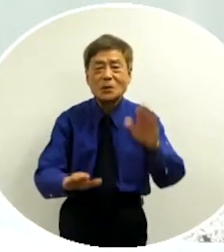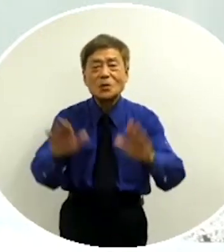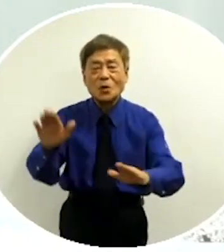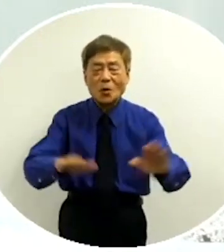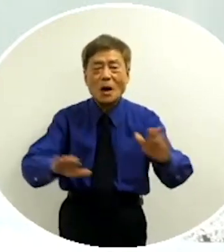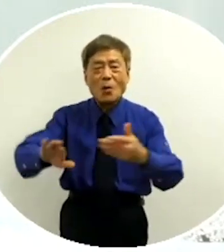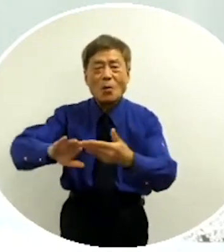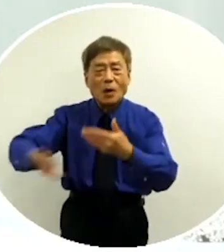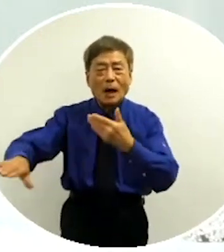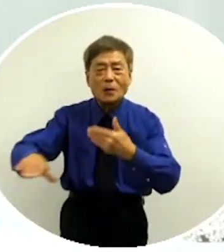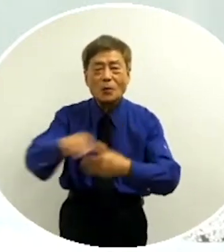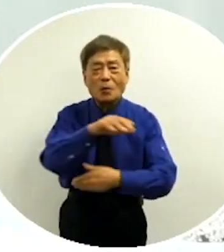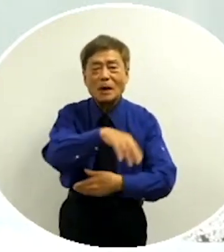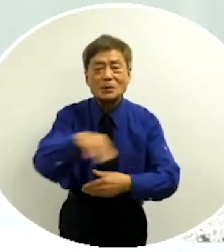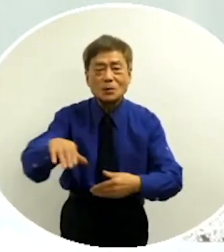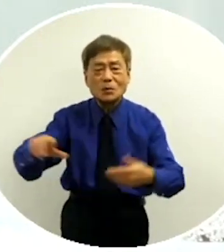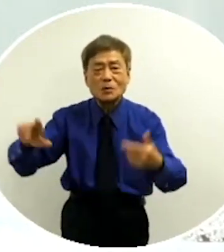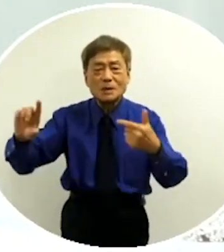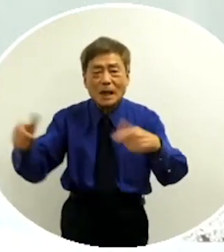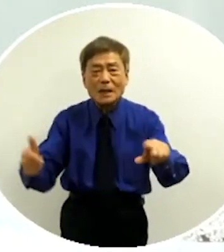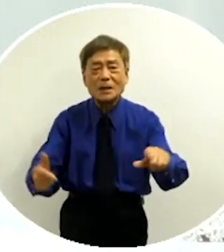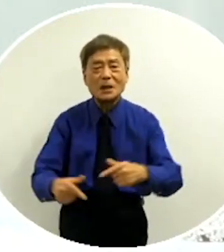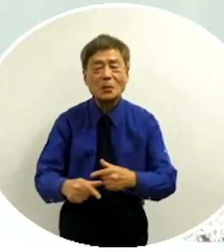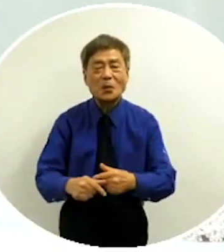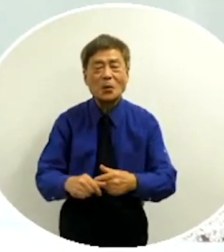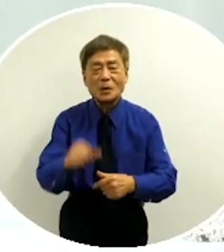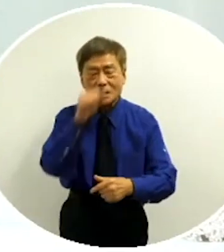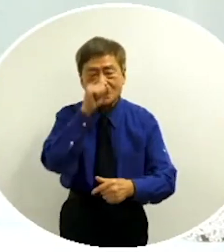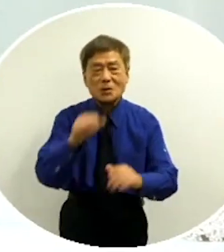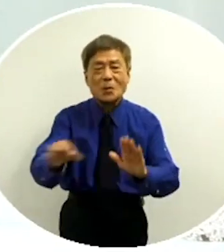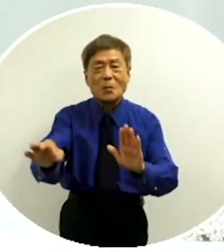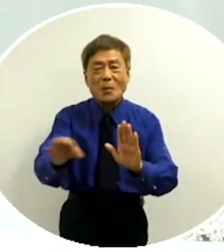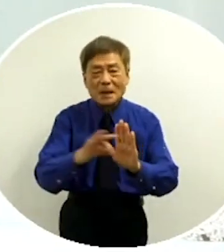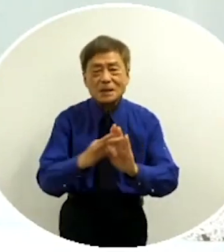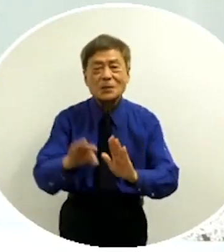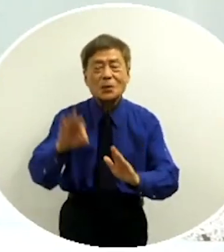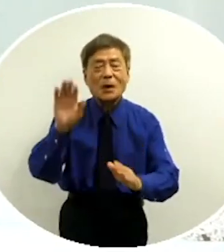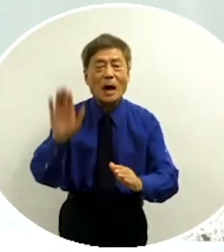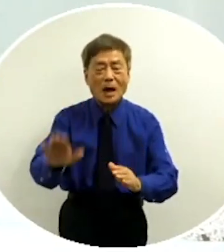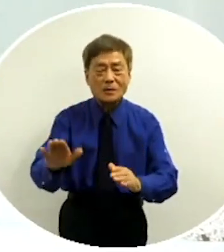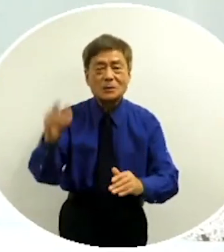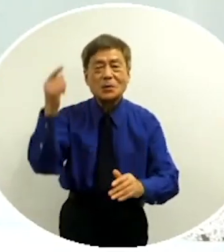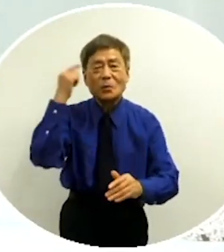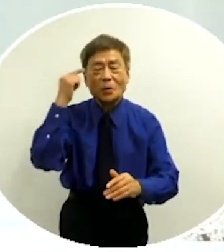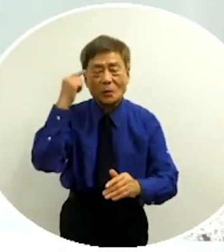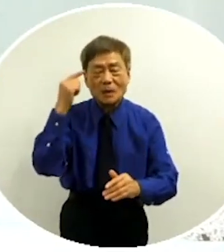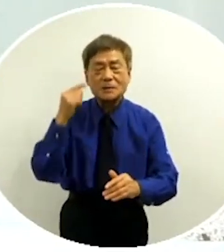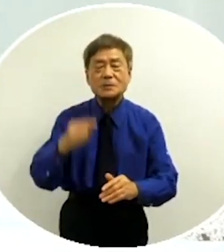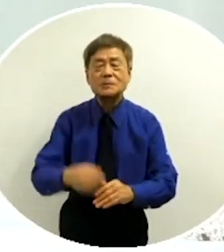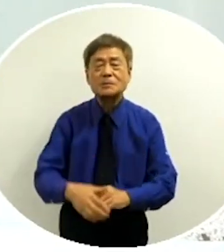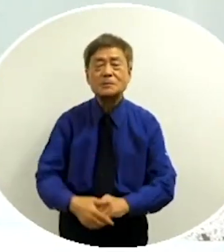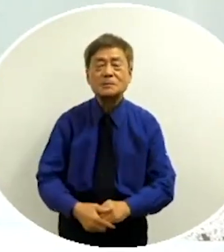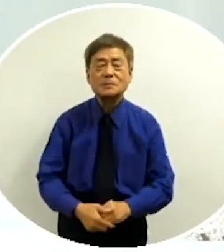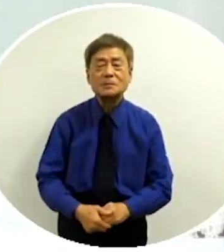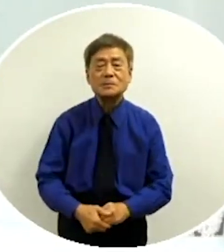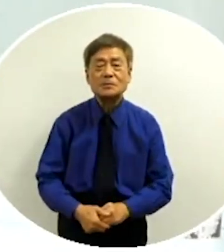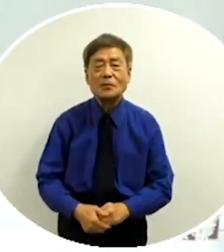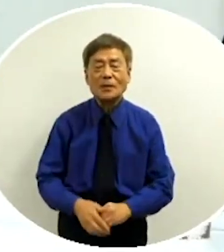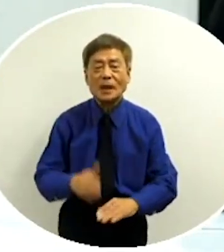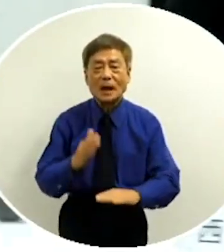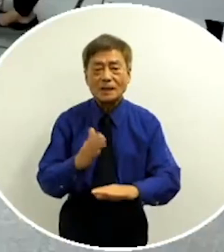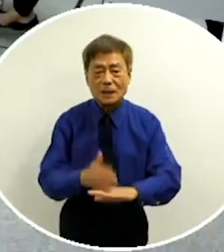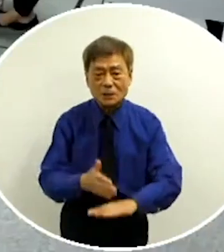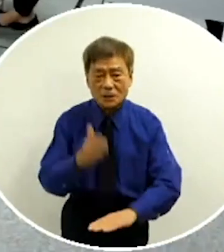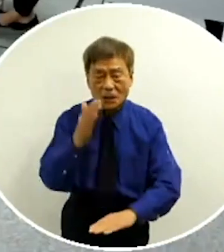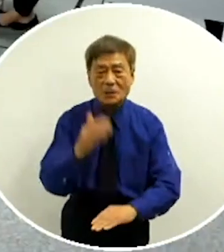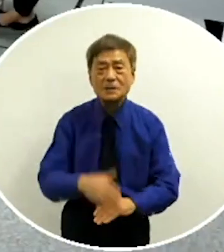メリットだっていうことはですねあのひとつの特徴として受け止めていただきたいなと思いますなあはいありがとうございました